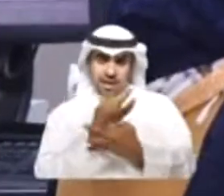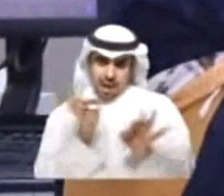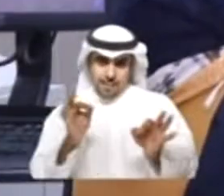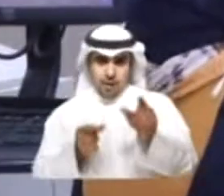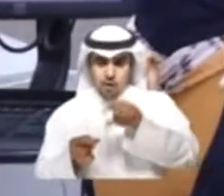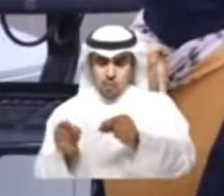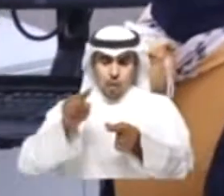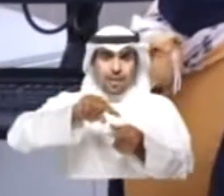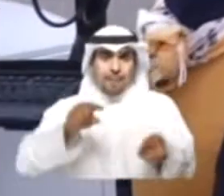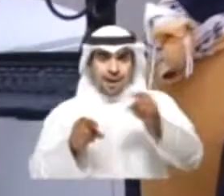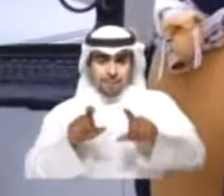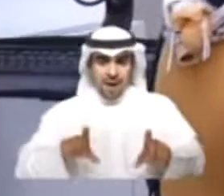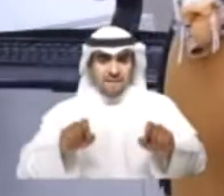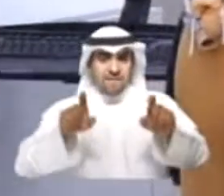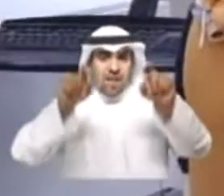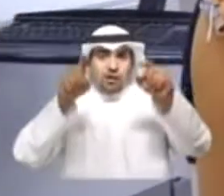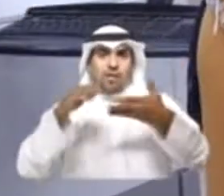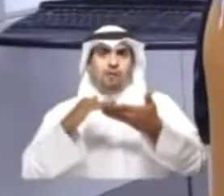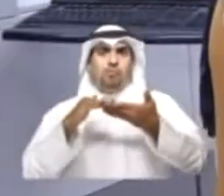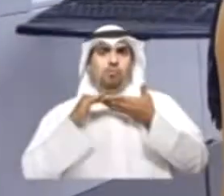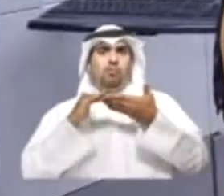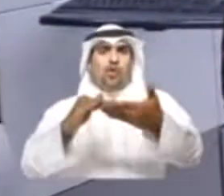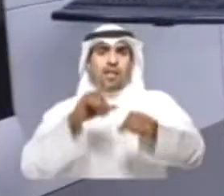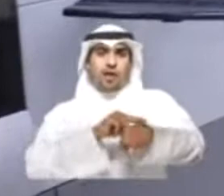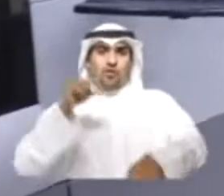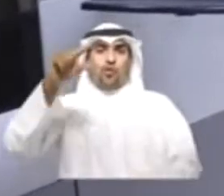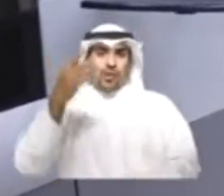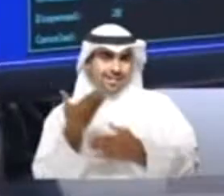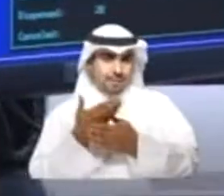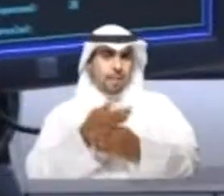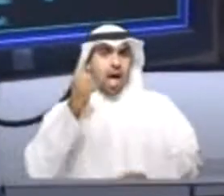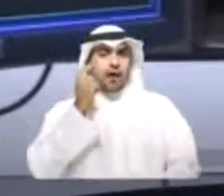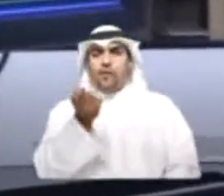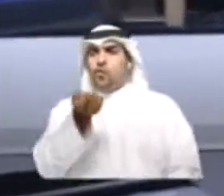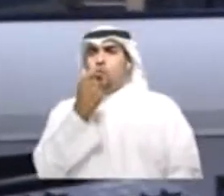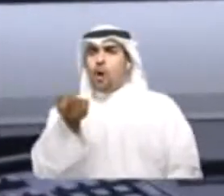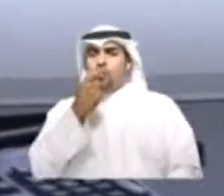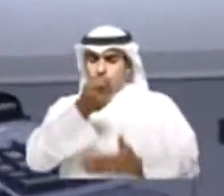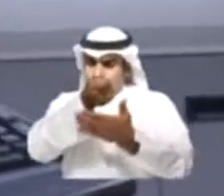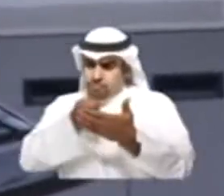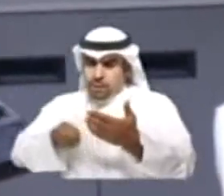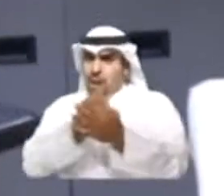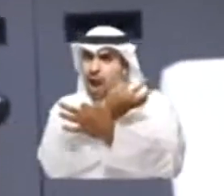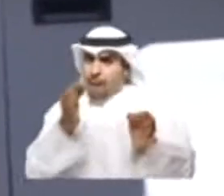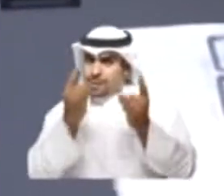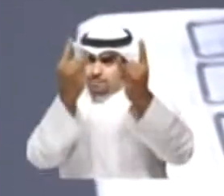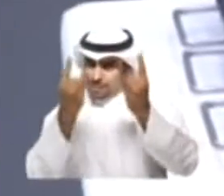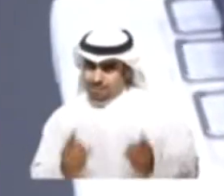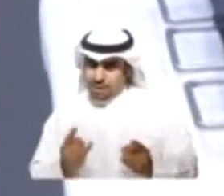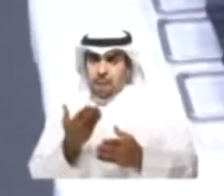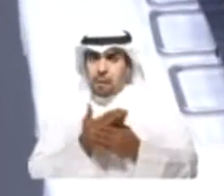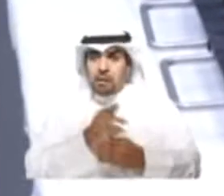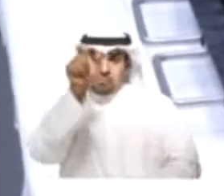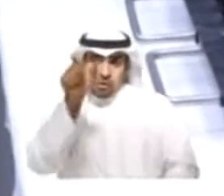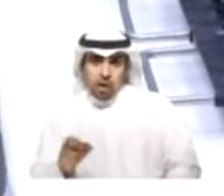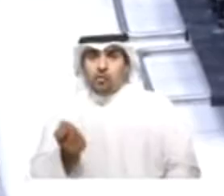يساعد الطبيب المعالج على تحديد نوع العلاج المناسب، وخاصة في حال عدم استجابة المريض للمضادات